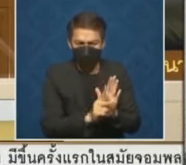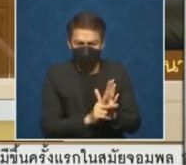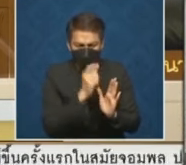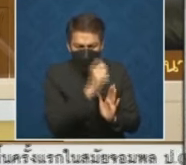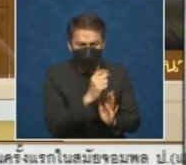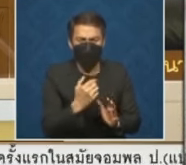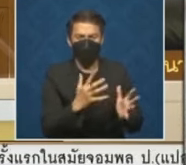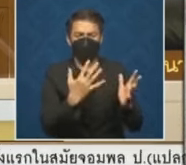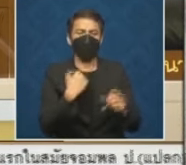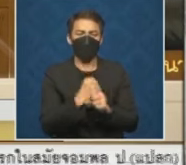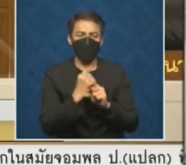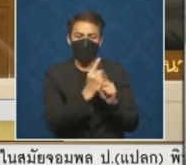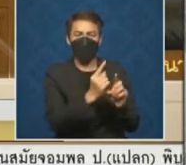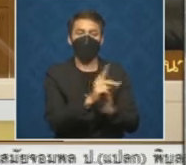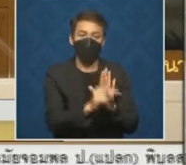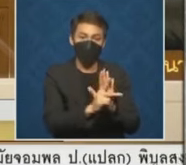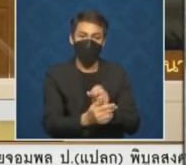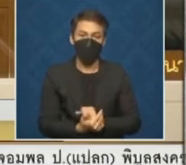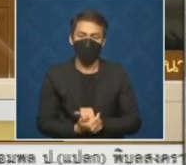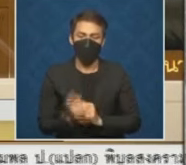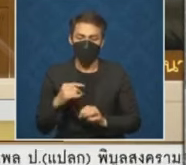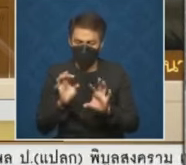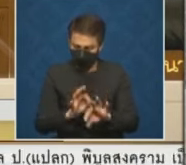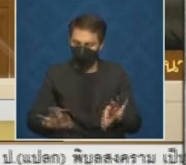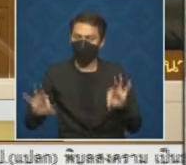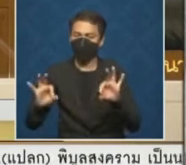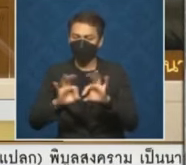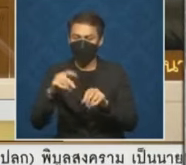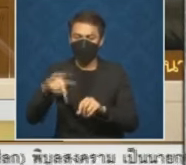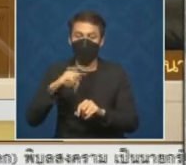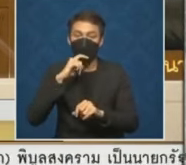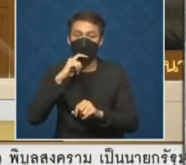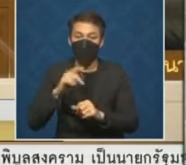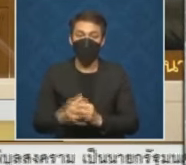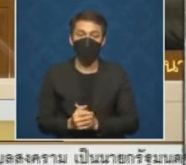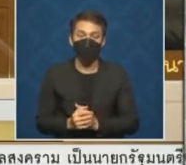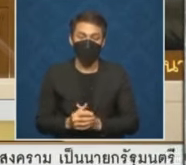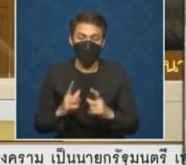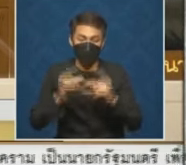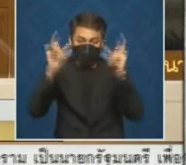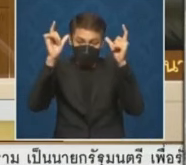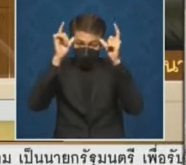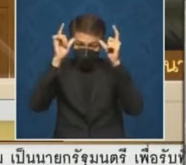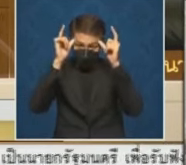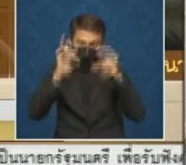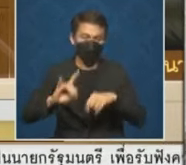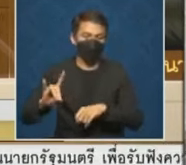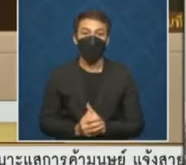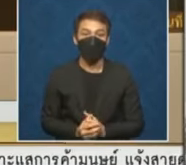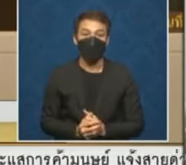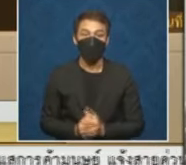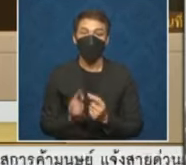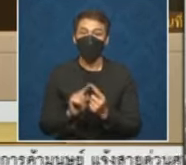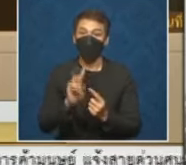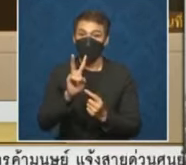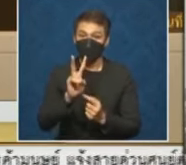แพ้น่าจะจริงแฮะไม่อย่างนั้นคงไม่แอนอกสู้อย่างนี้หรอกเพราะทั้งฝ่ายค้านฝ่ายเจ้าของ